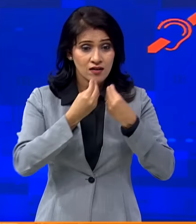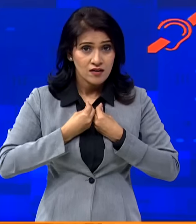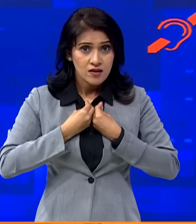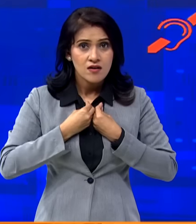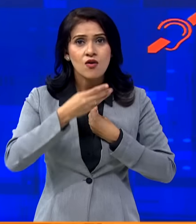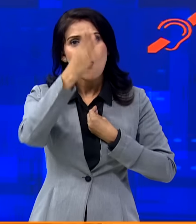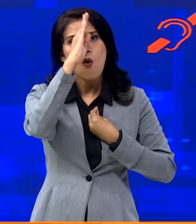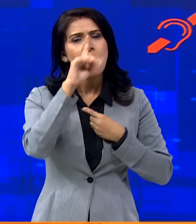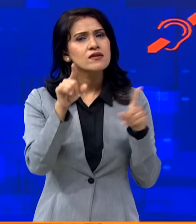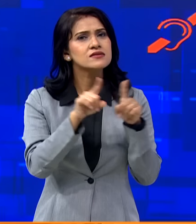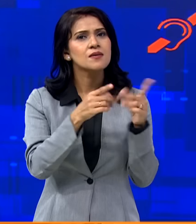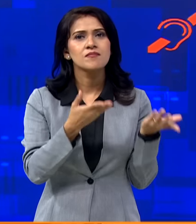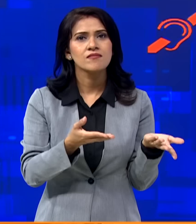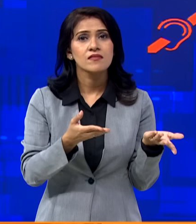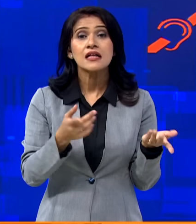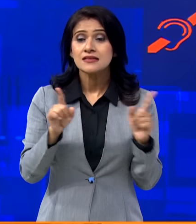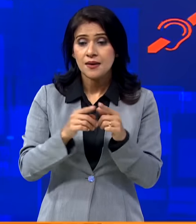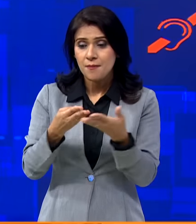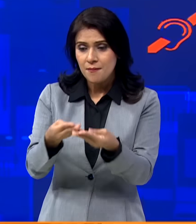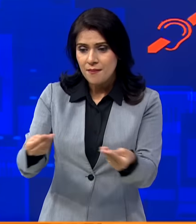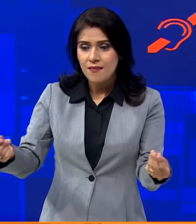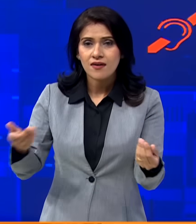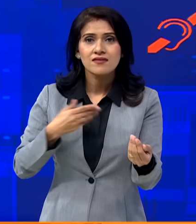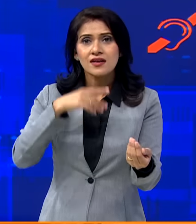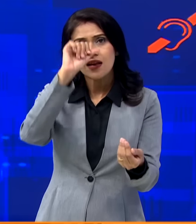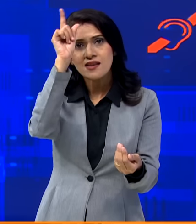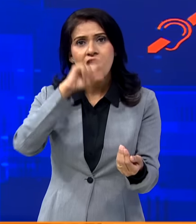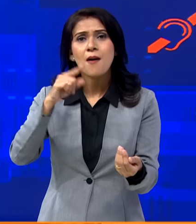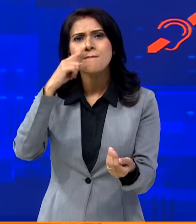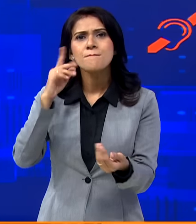है वो मादरे वतन की तौहीन की इजाजत कैसे दे सकता है